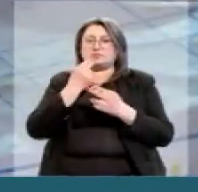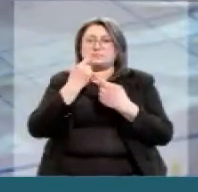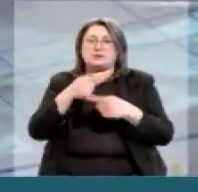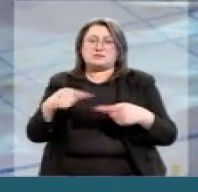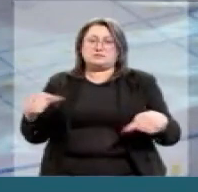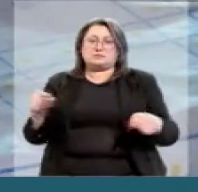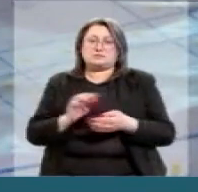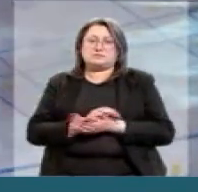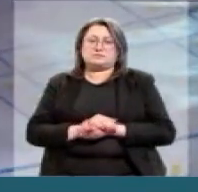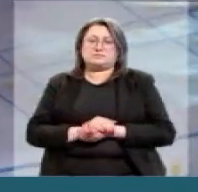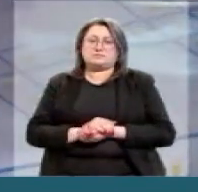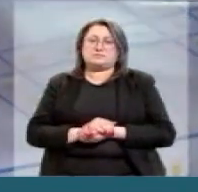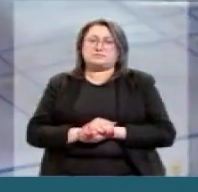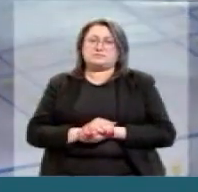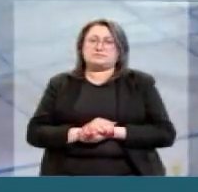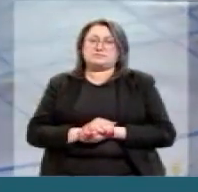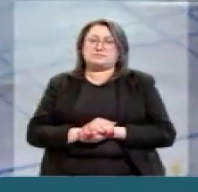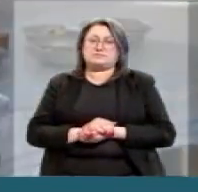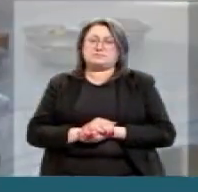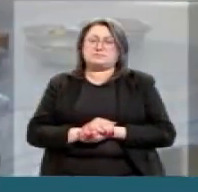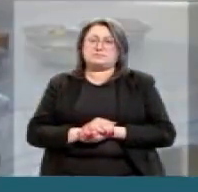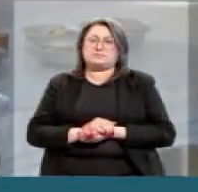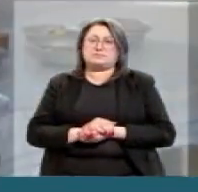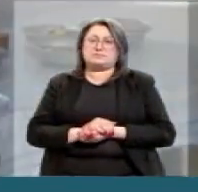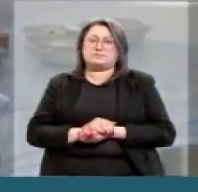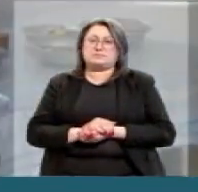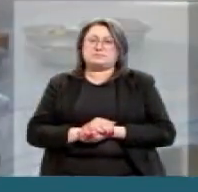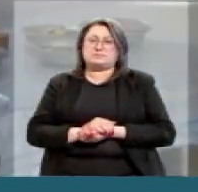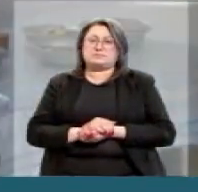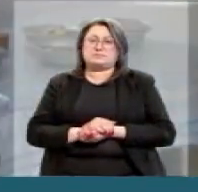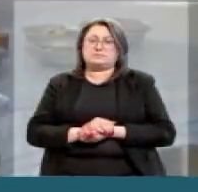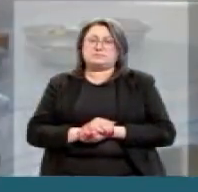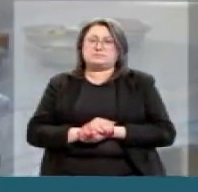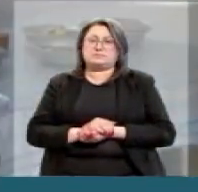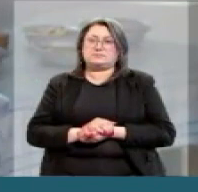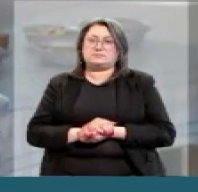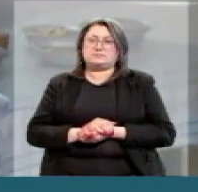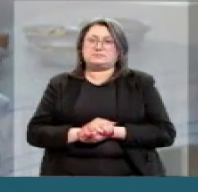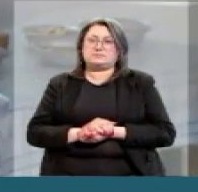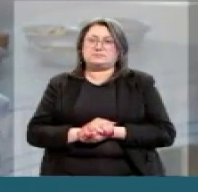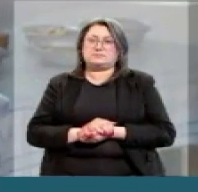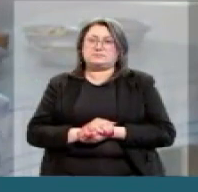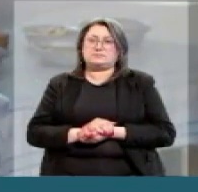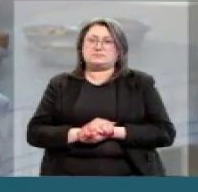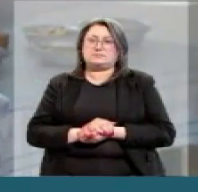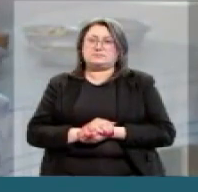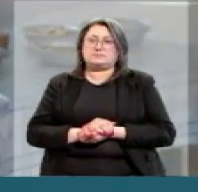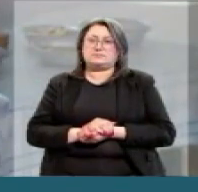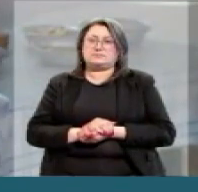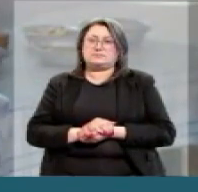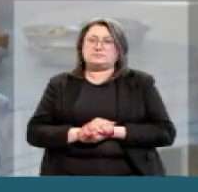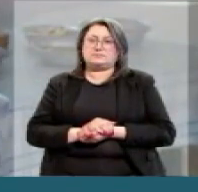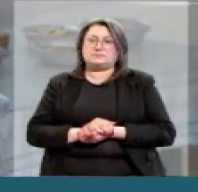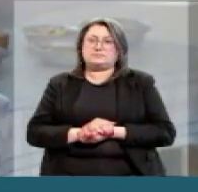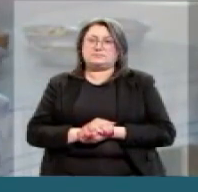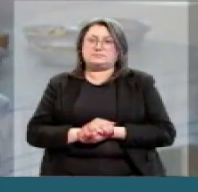арғы жағына түскен. Кейін қауіпсіздігі барынша төмен мекеме не ауысы баспашы болып жұмысқа орналасқан. Устроился, работаю